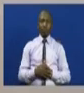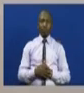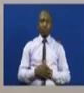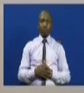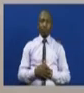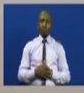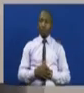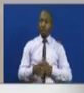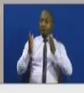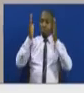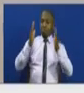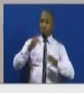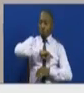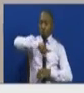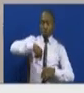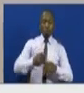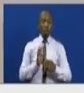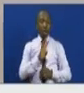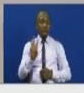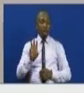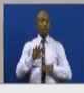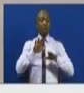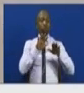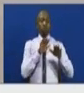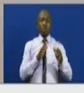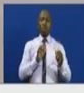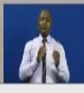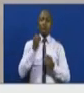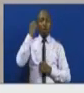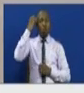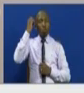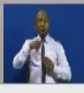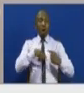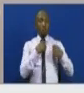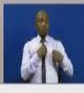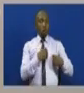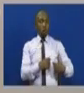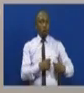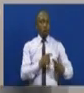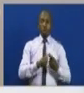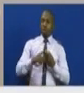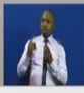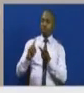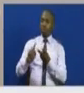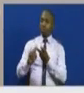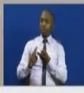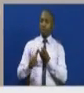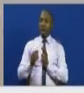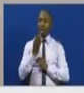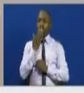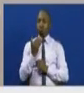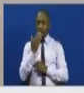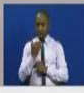Mkuu wetu wa wilaya alikuwa anasumbuliwa sana na ugonjwa wa moyo pamoja na